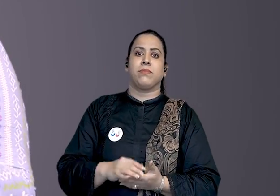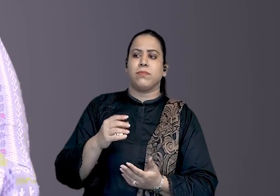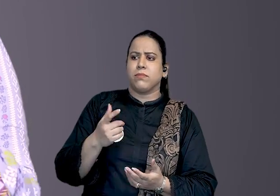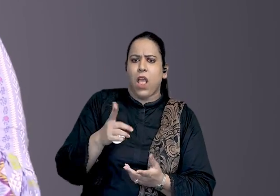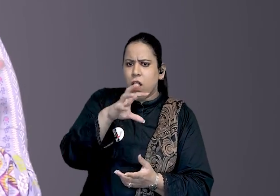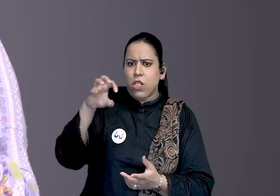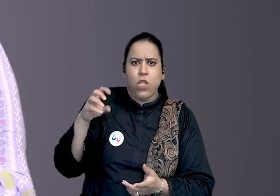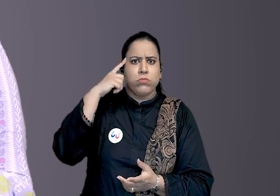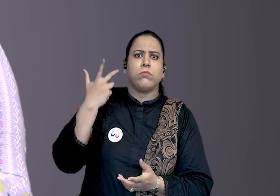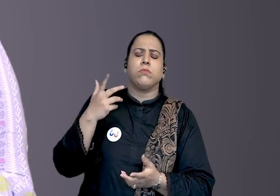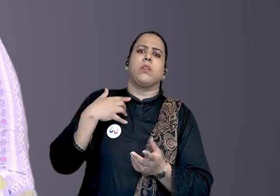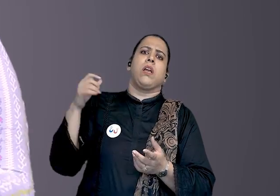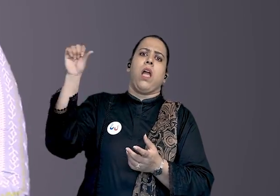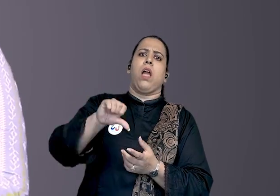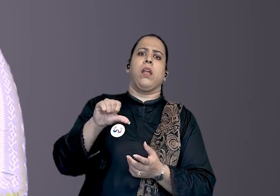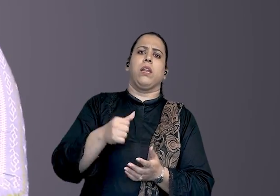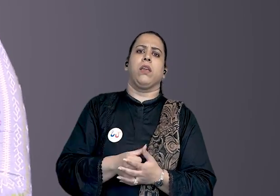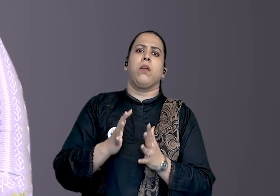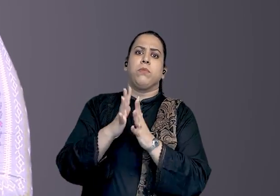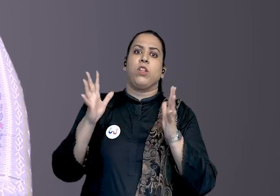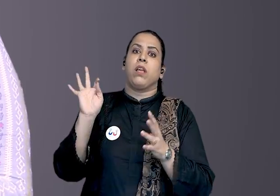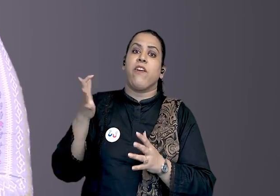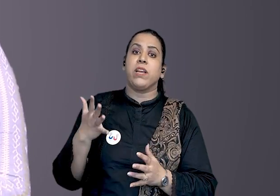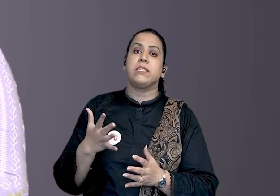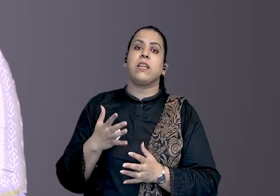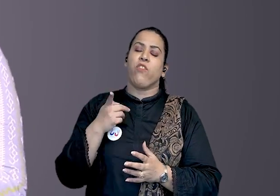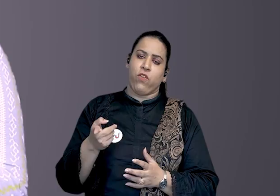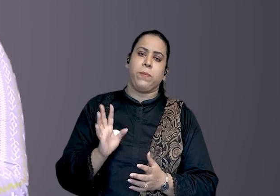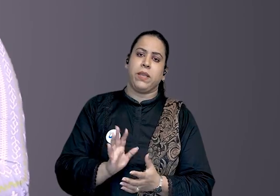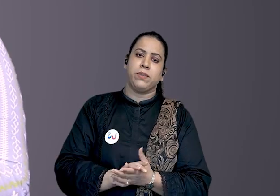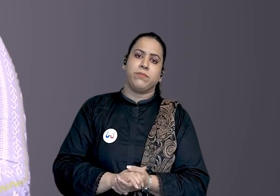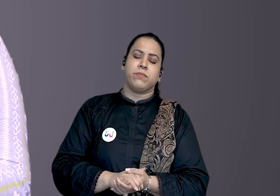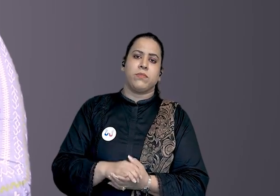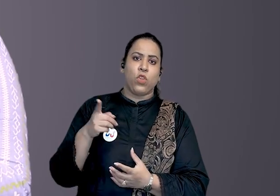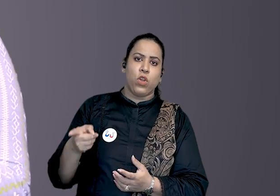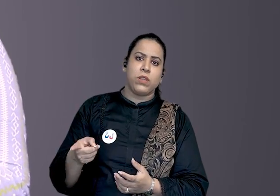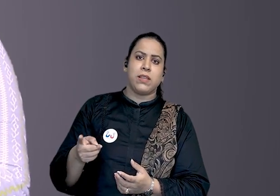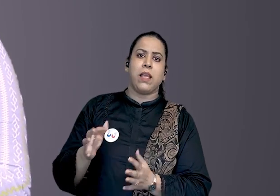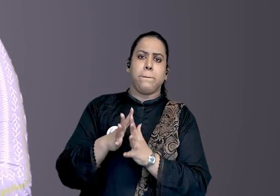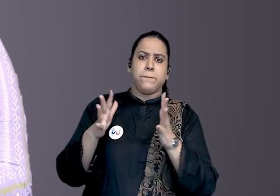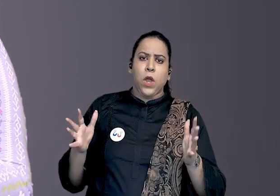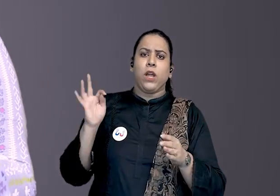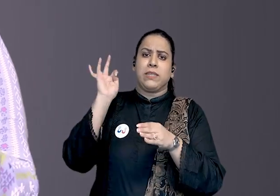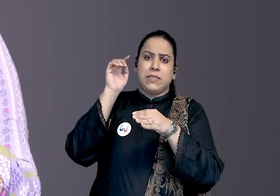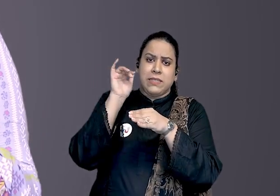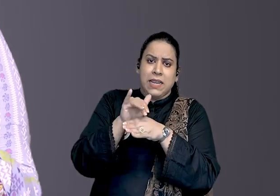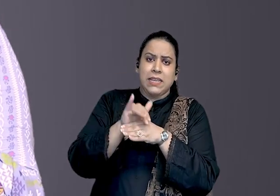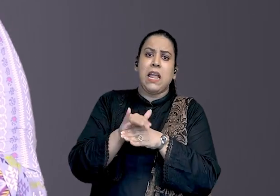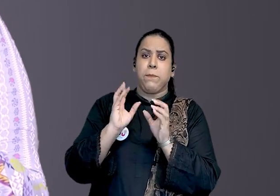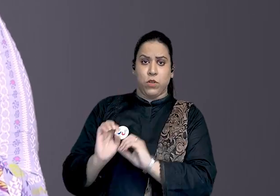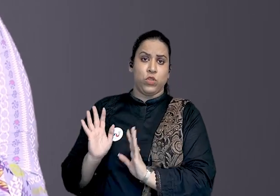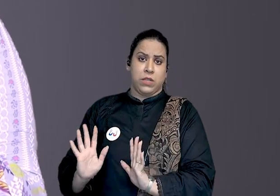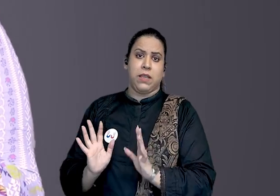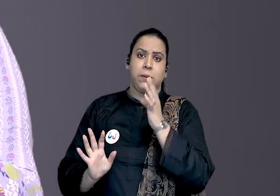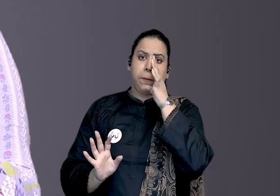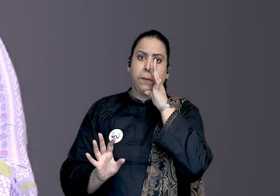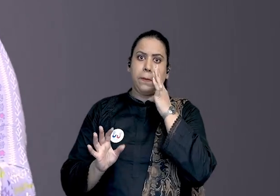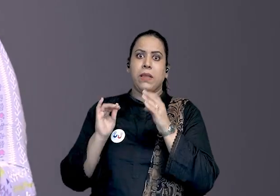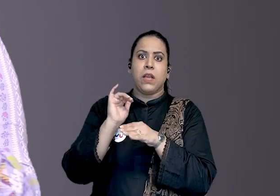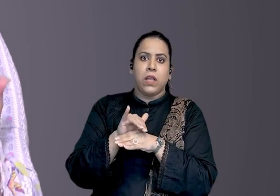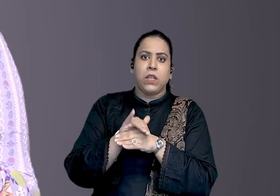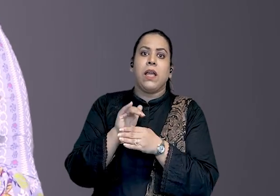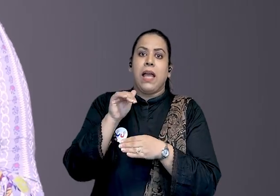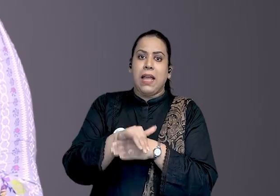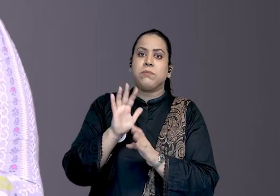اس تناظر میں بنائی گئی تھیں. اس کے ساتھ ساتھ اب سوال یہ بھی آتا ہے کہ